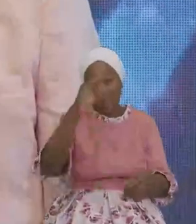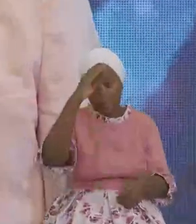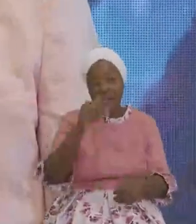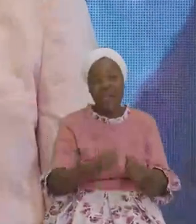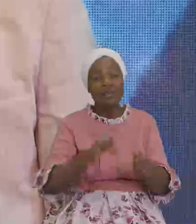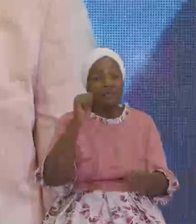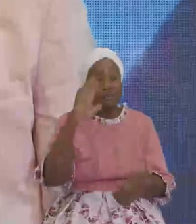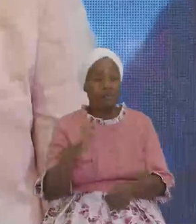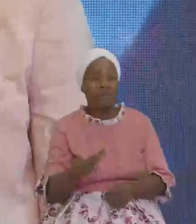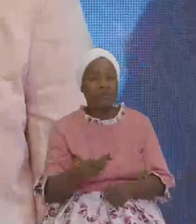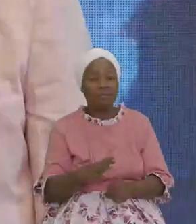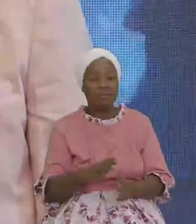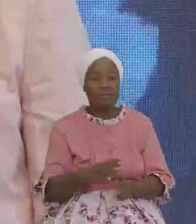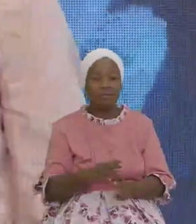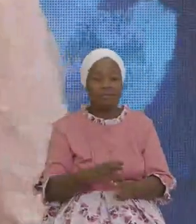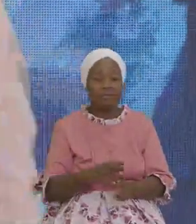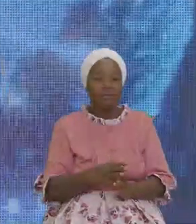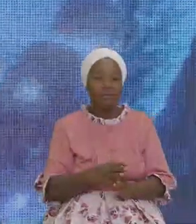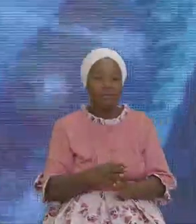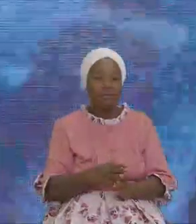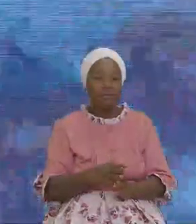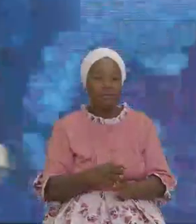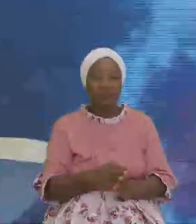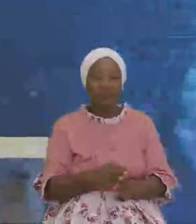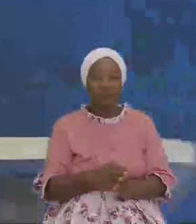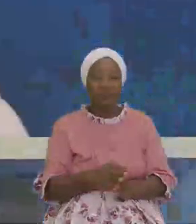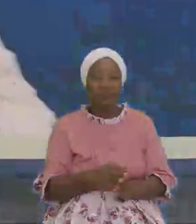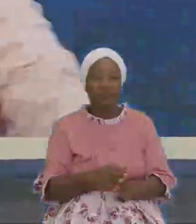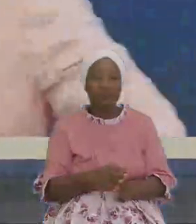que Dieu voulait pour tout homme, toute femme.